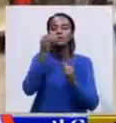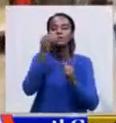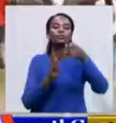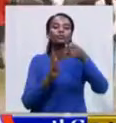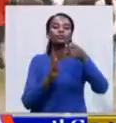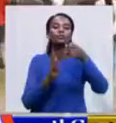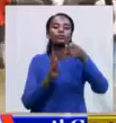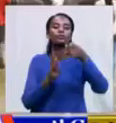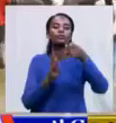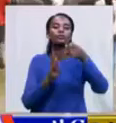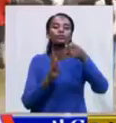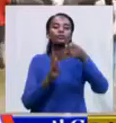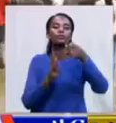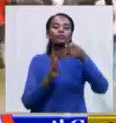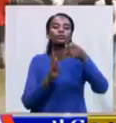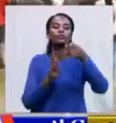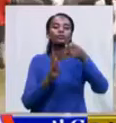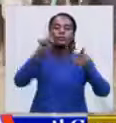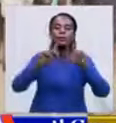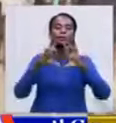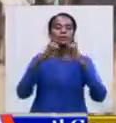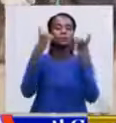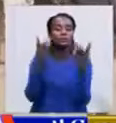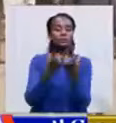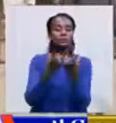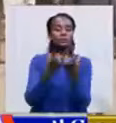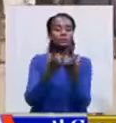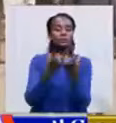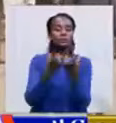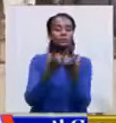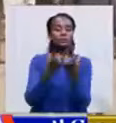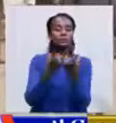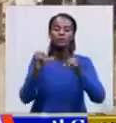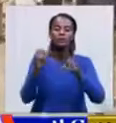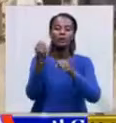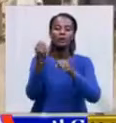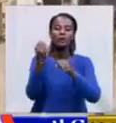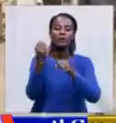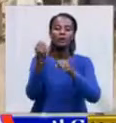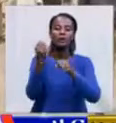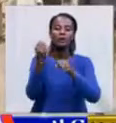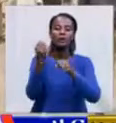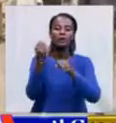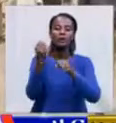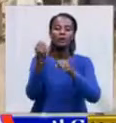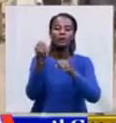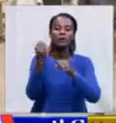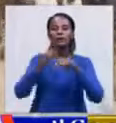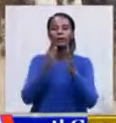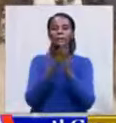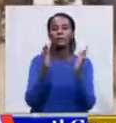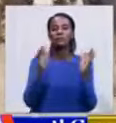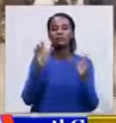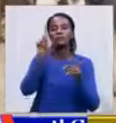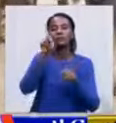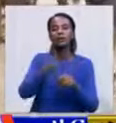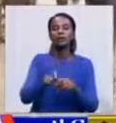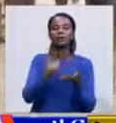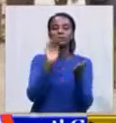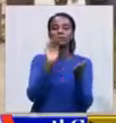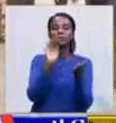እንዳይቋረጥና እጅግ ተጋላጭ የሆኑ የማህበረሰብ ክፍሎችን ተደራሽ የሚያደርጉ አሰራሮችን በዚሁ አስቸጋሪ ጊዜ ማስፋፋት ተገቢ